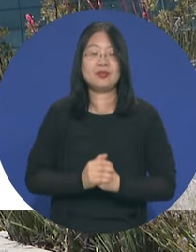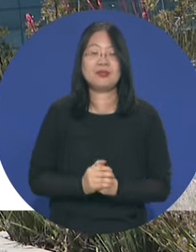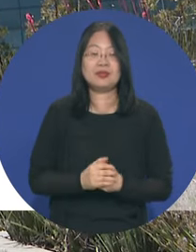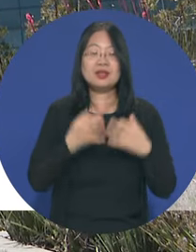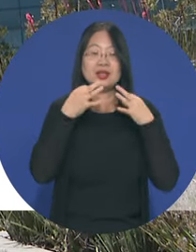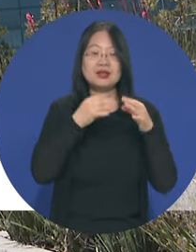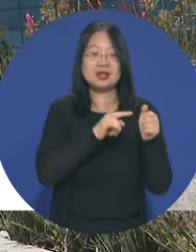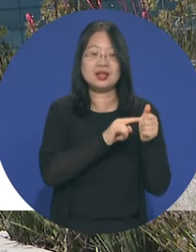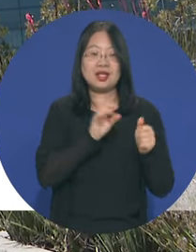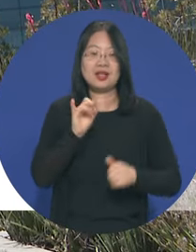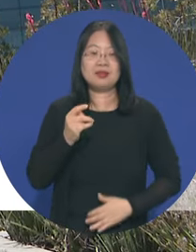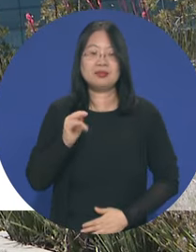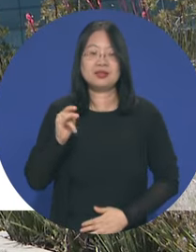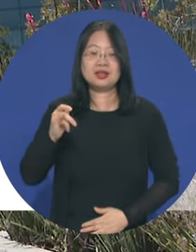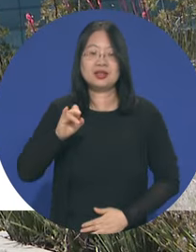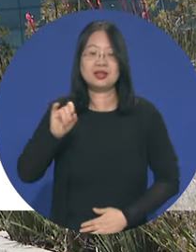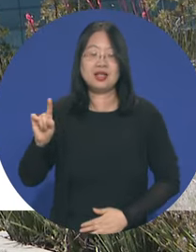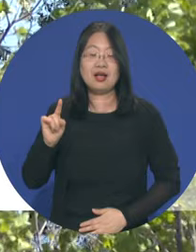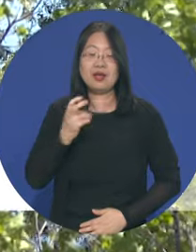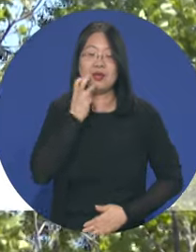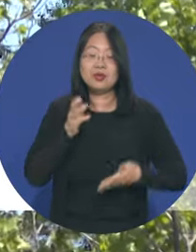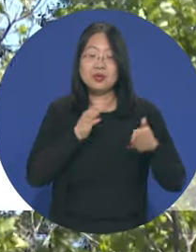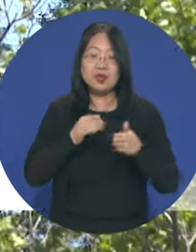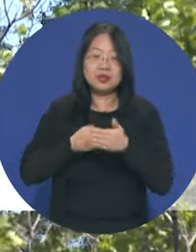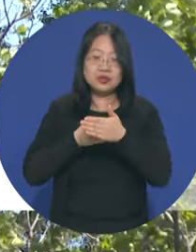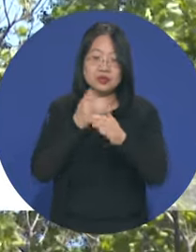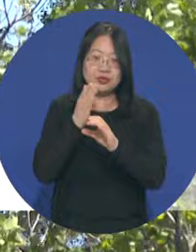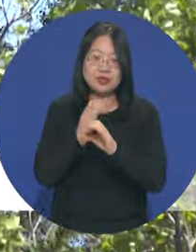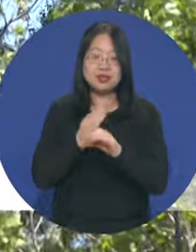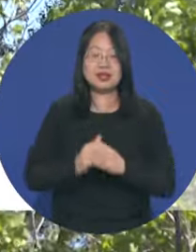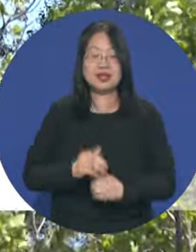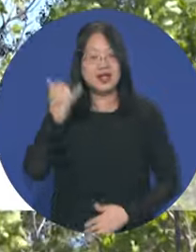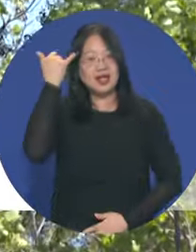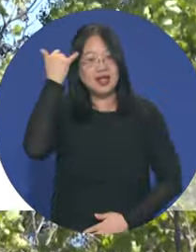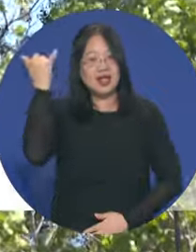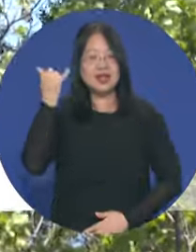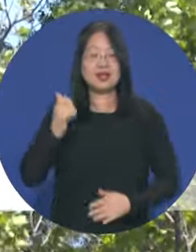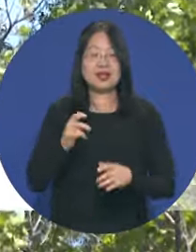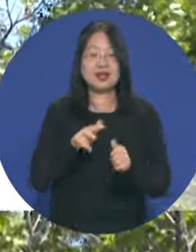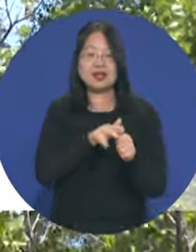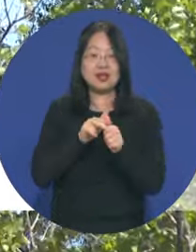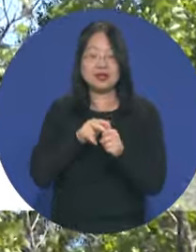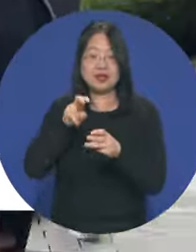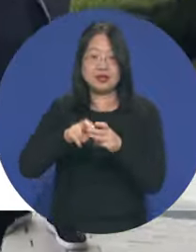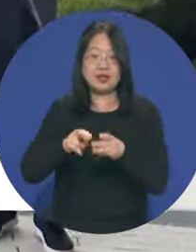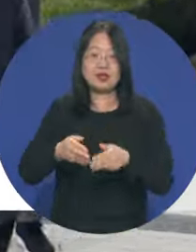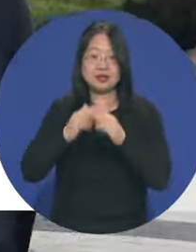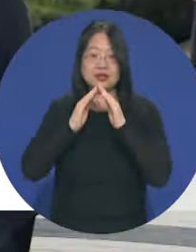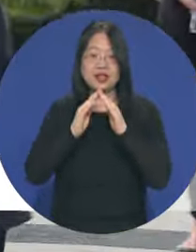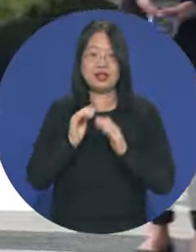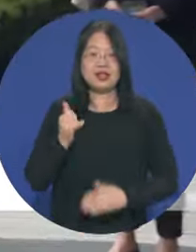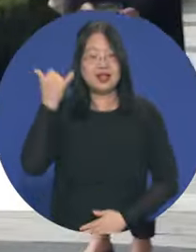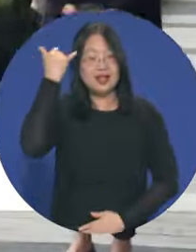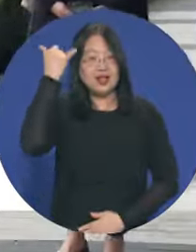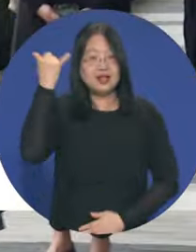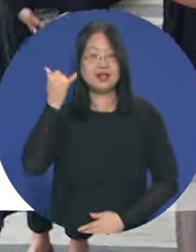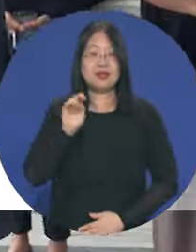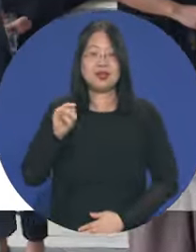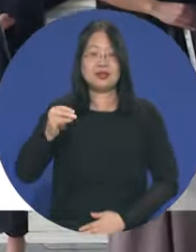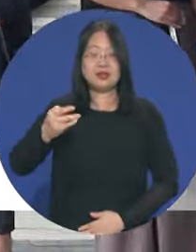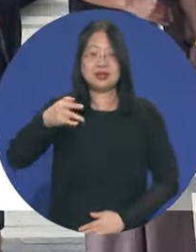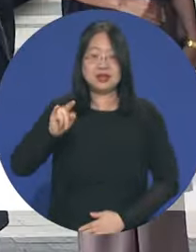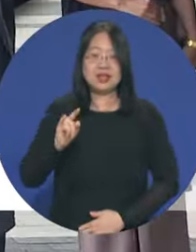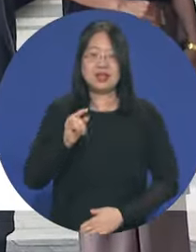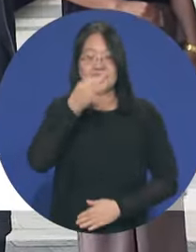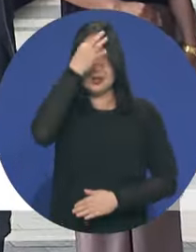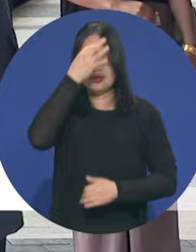김동연 지사는 엔비디아에 도가 추진 중인 AI 데이터 센터 구축에 엔비디아의 AI 반도체와 기술이 필요하다며